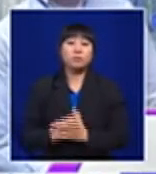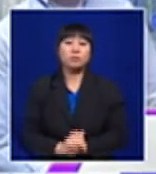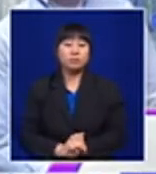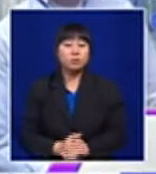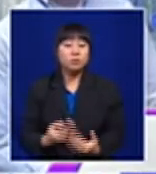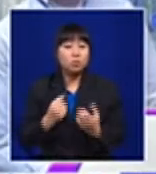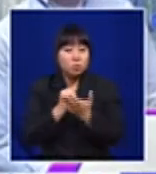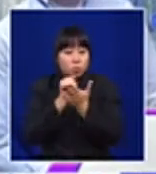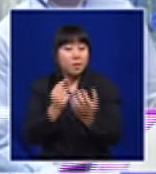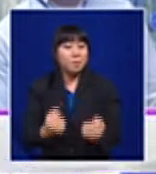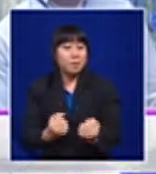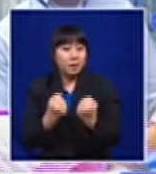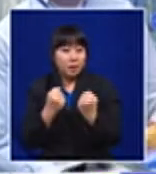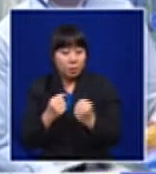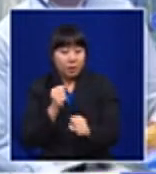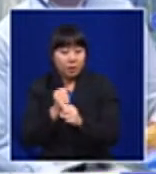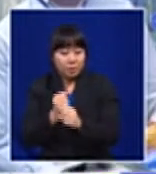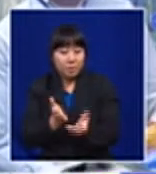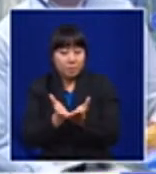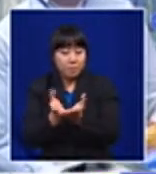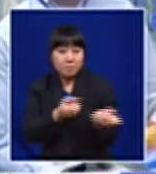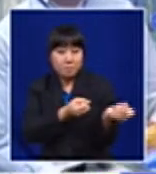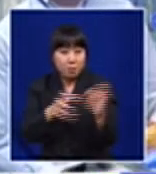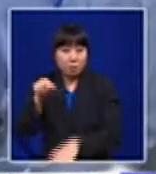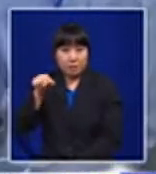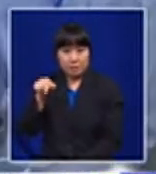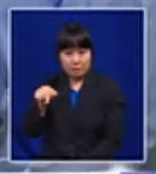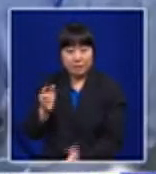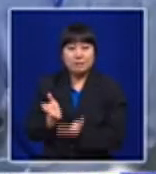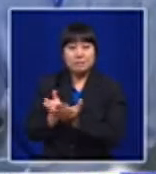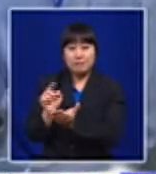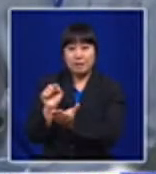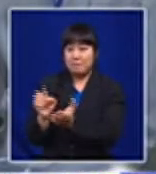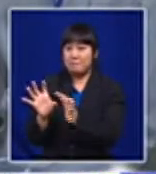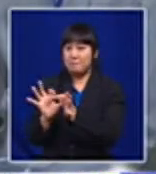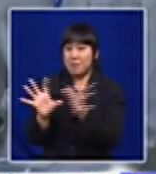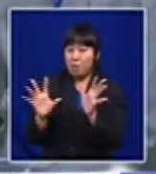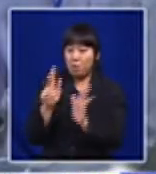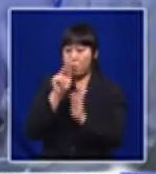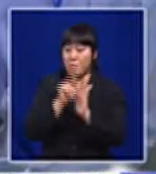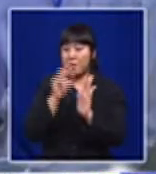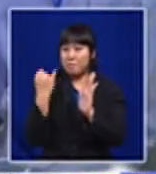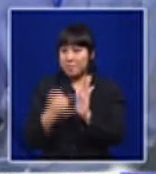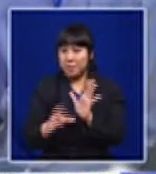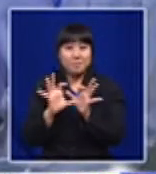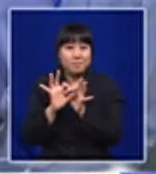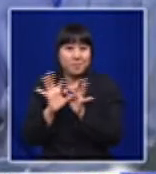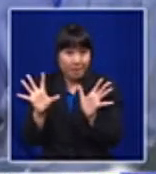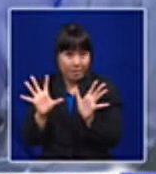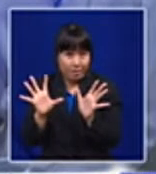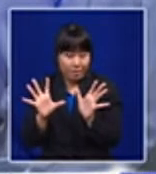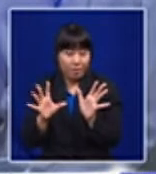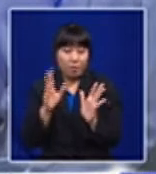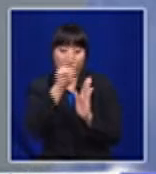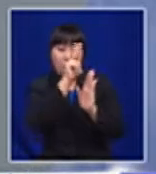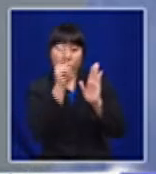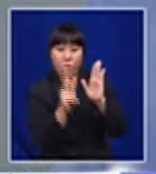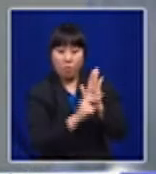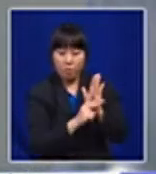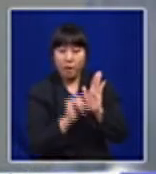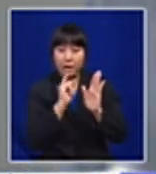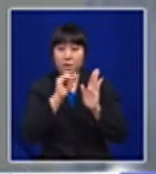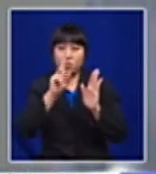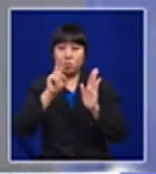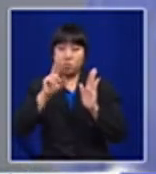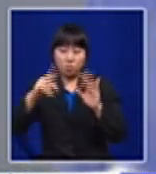พื่อให้มั่นใจว่ากิจกรรมการทำประมงของเรือประมงนั้นไม่เกี่ยวข้องกับการทำประมงผิดกฎหมายหรือว่าขัดกับกฎระเบียบ IUU